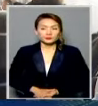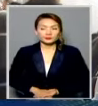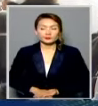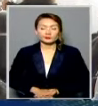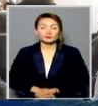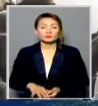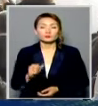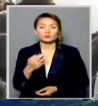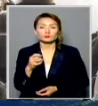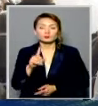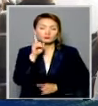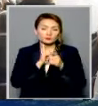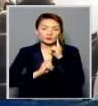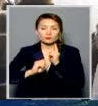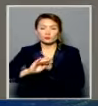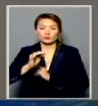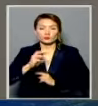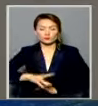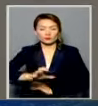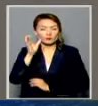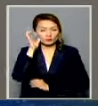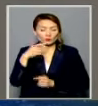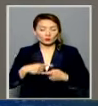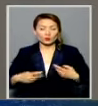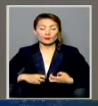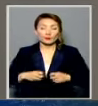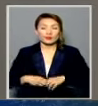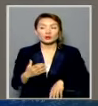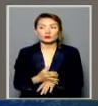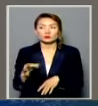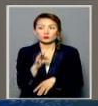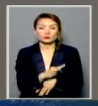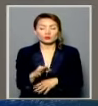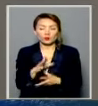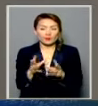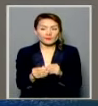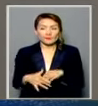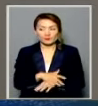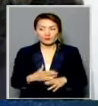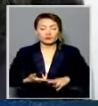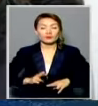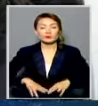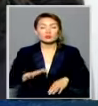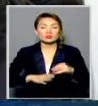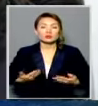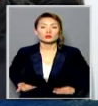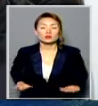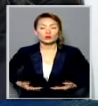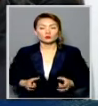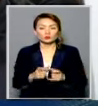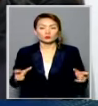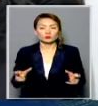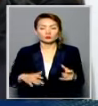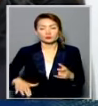На прошедшем отчетном собрании аким района выслушал и другие вопросы, волнующие население. Так, по словам жителей, школа в